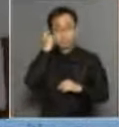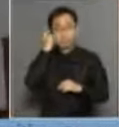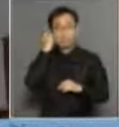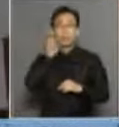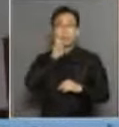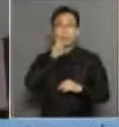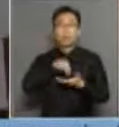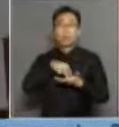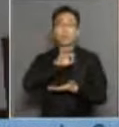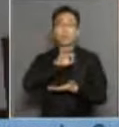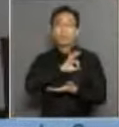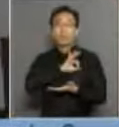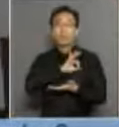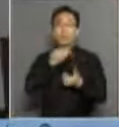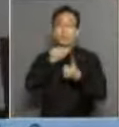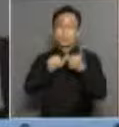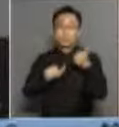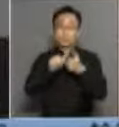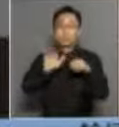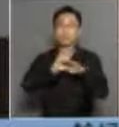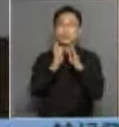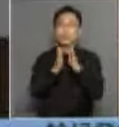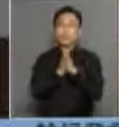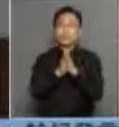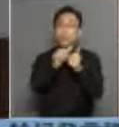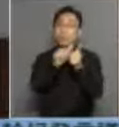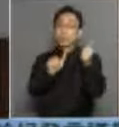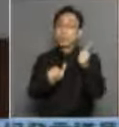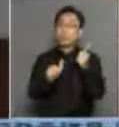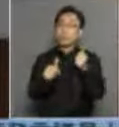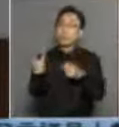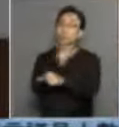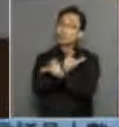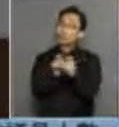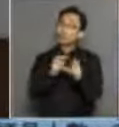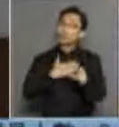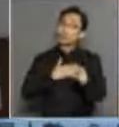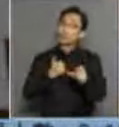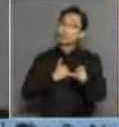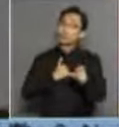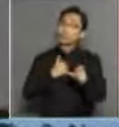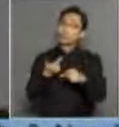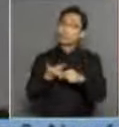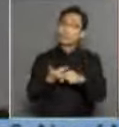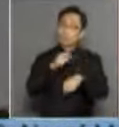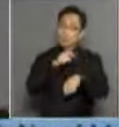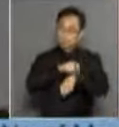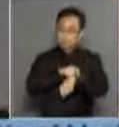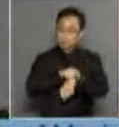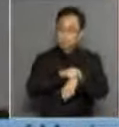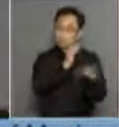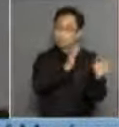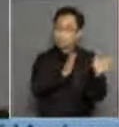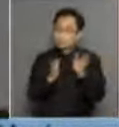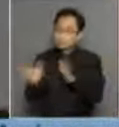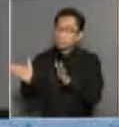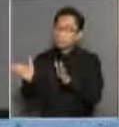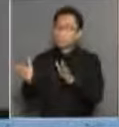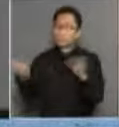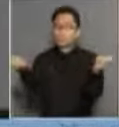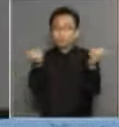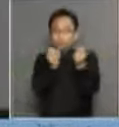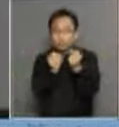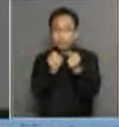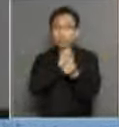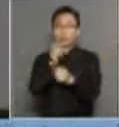員，今天是全體委員會審議這個財政預算案的階段，你有充分的即言論權，甚